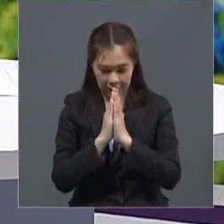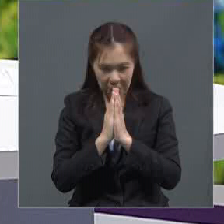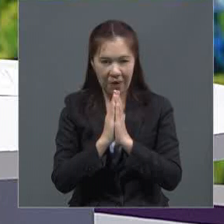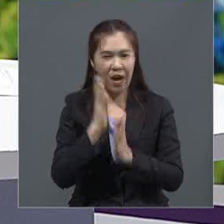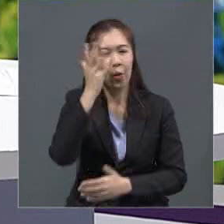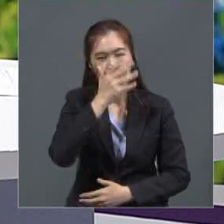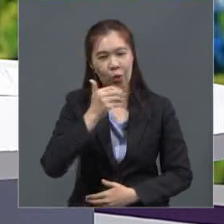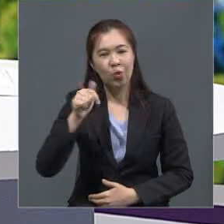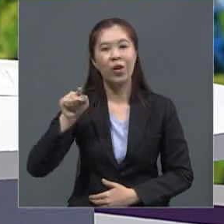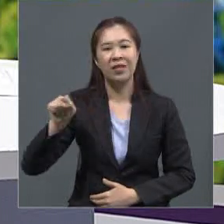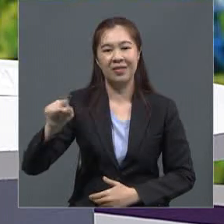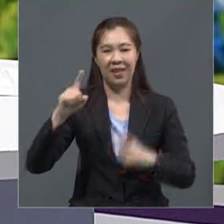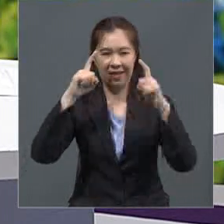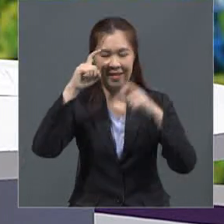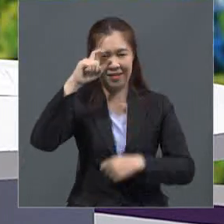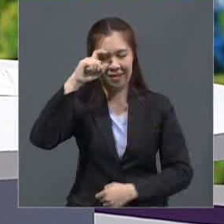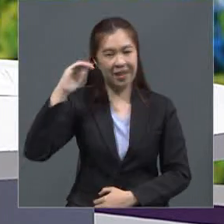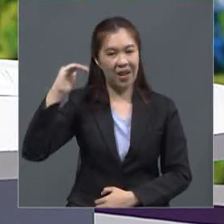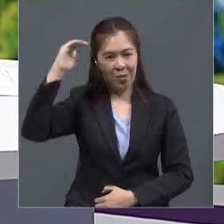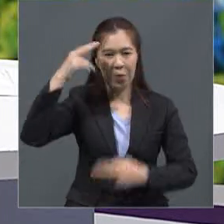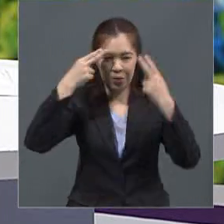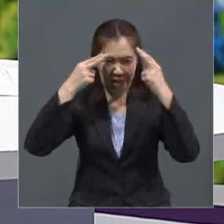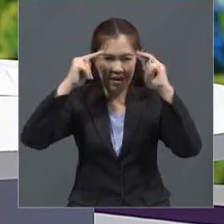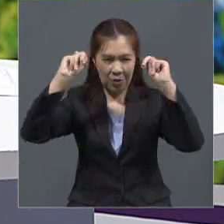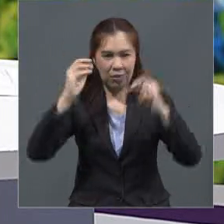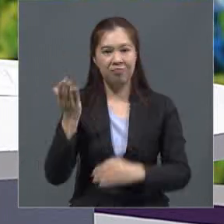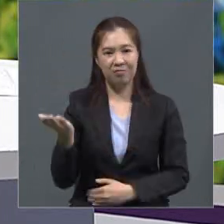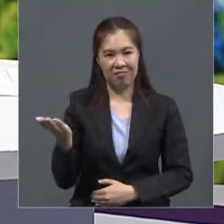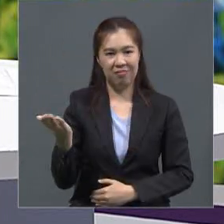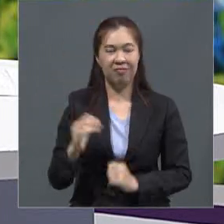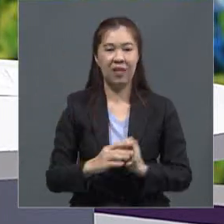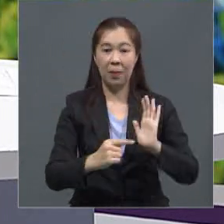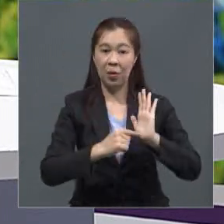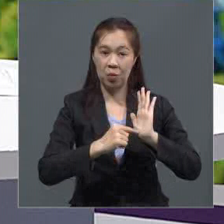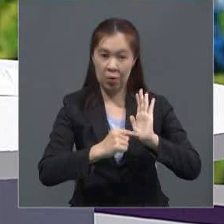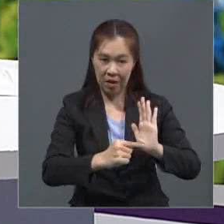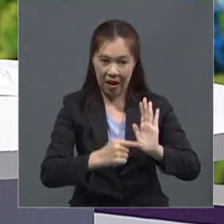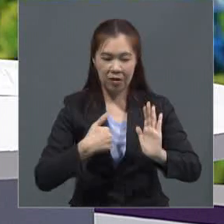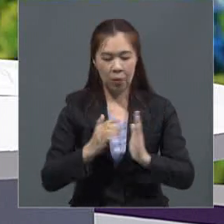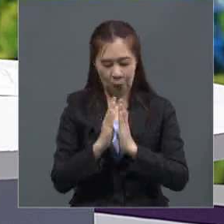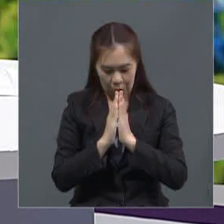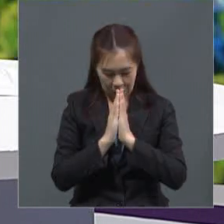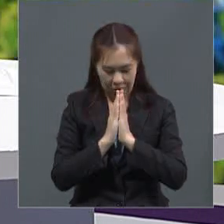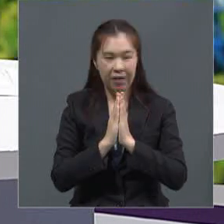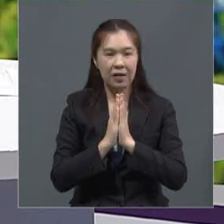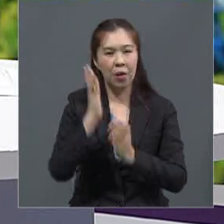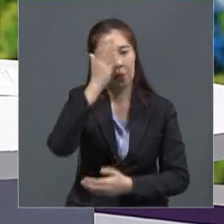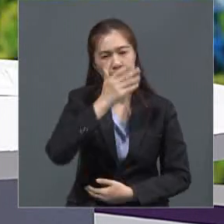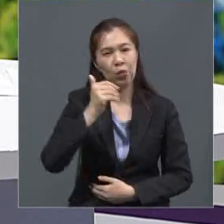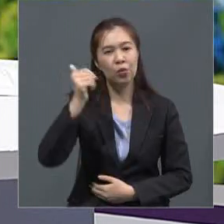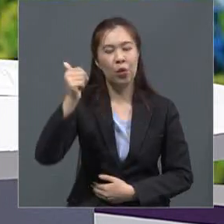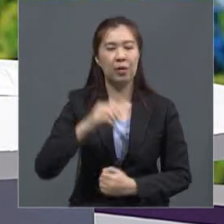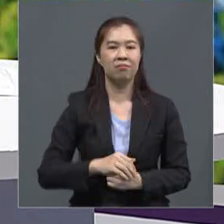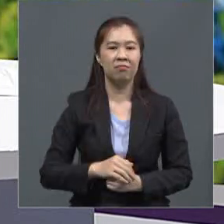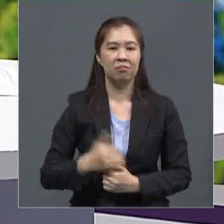ท่านนายกรัฐมนตรีค่ะเป็นบุคคลที่ต้องบอกว่าเด็กอีกเนี่ยควรที่จะเป็นเย่งอย่างทีเดียวนะคะเพราะว่าท่านไหว้สวยนะคะตัวท่านเนี่ยสูง